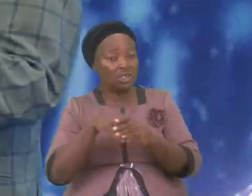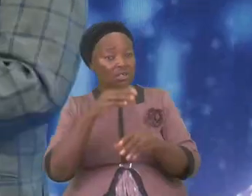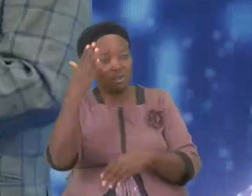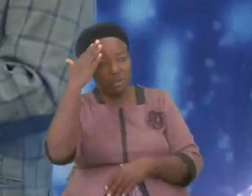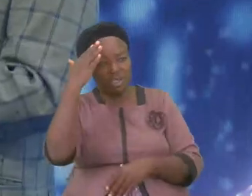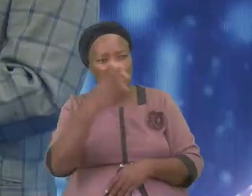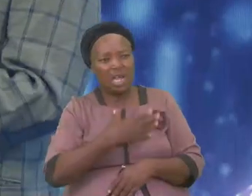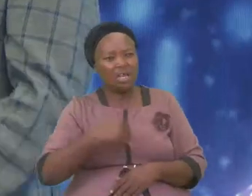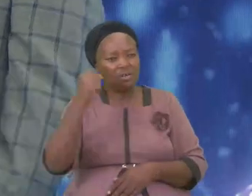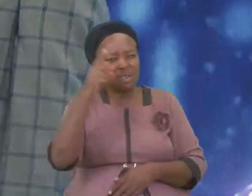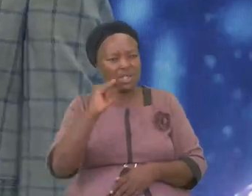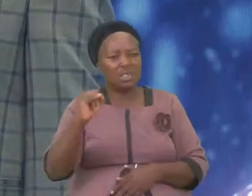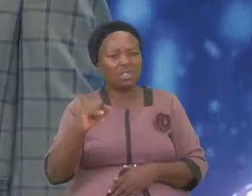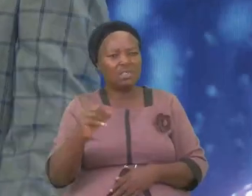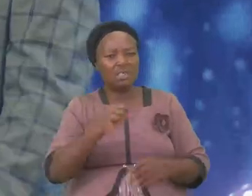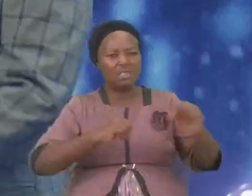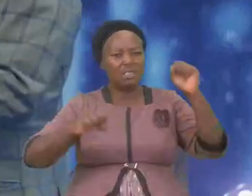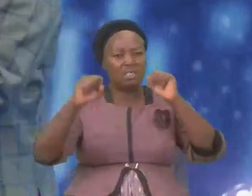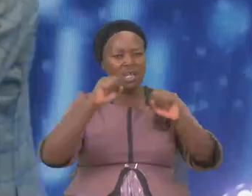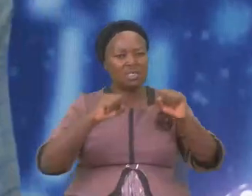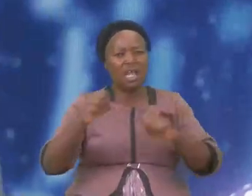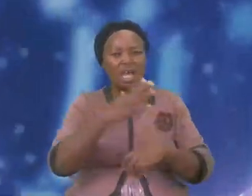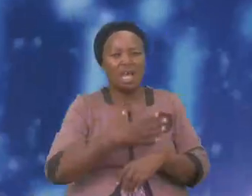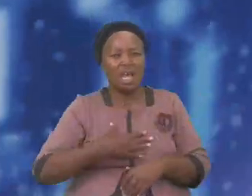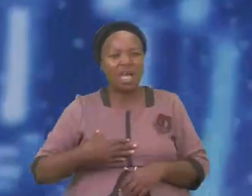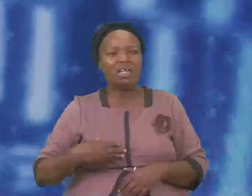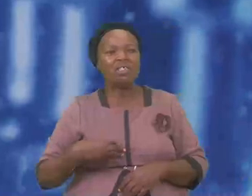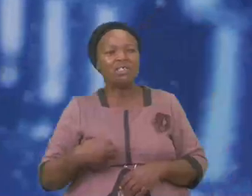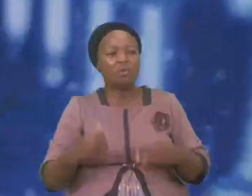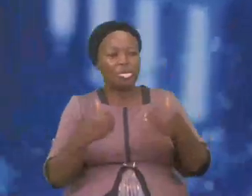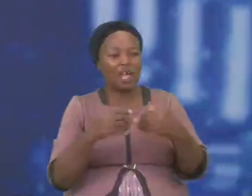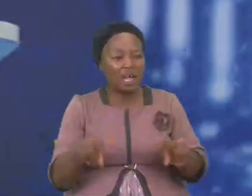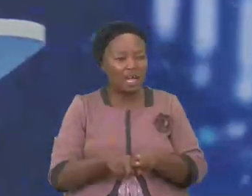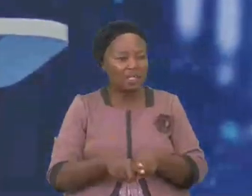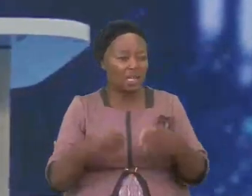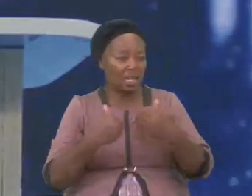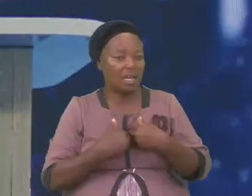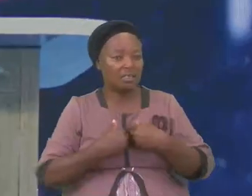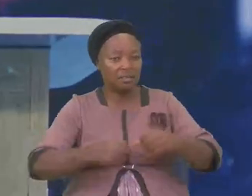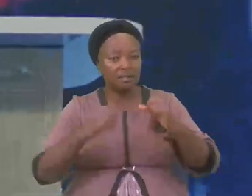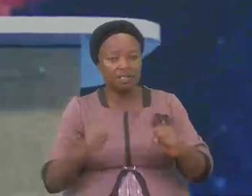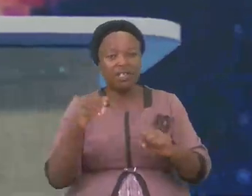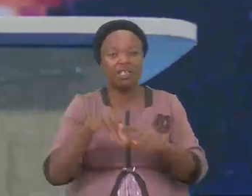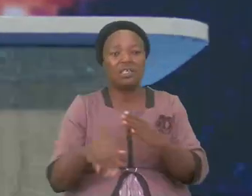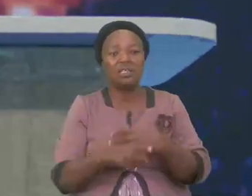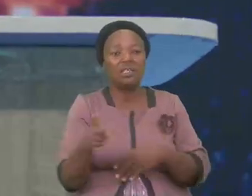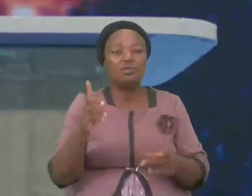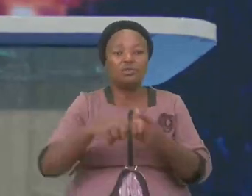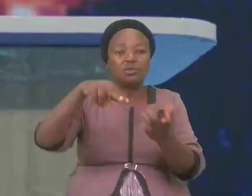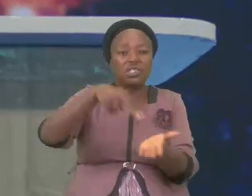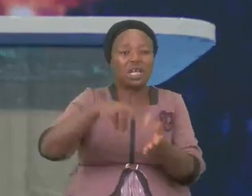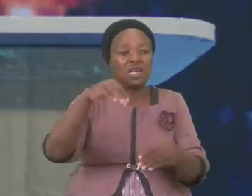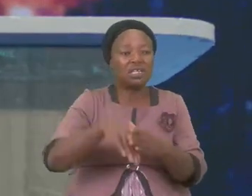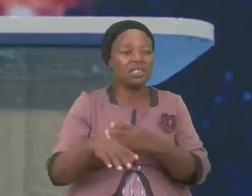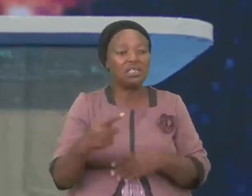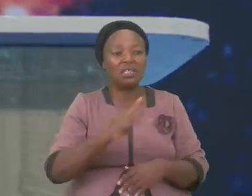roi et à qui l'on enseignerait les lettres et la langue des Chaldéens.